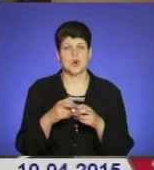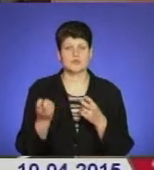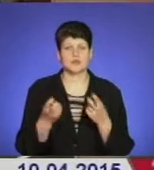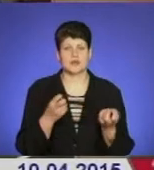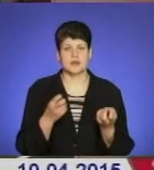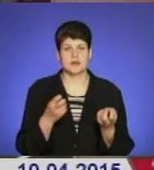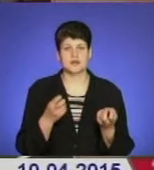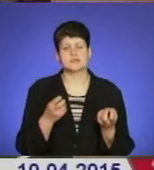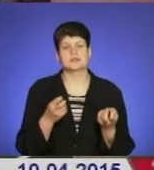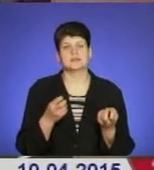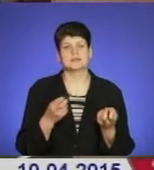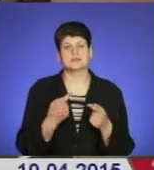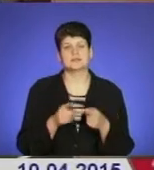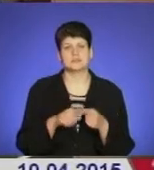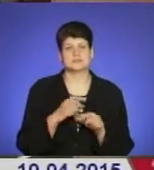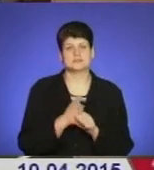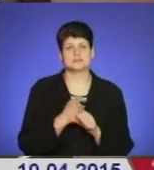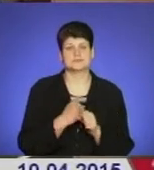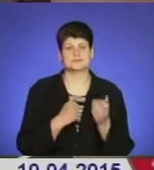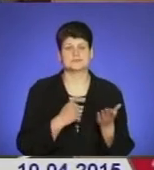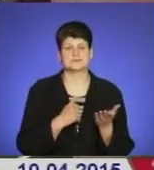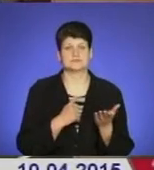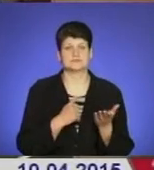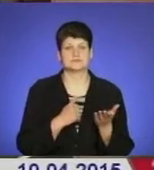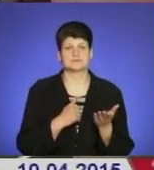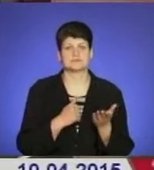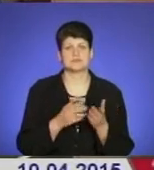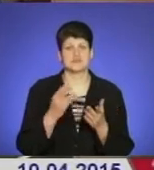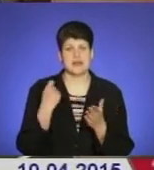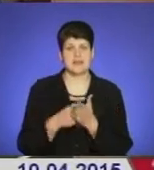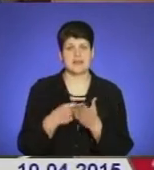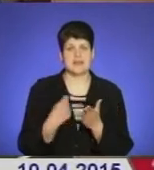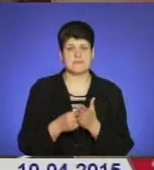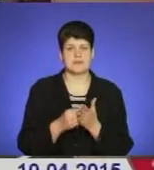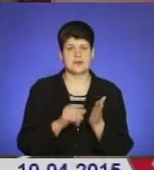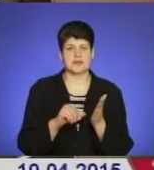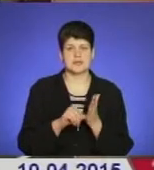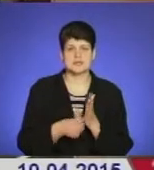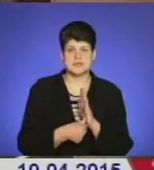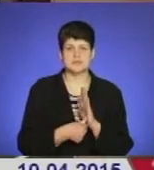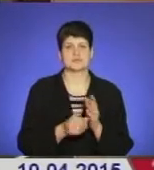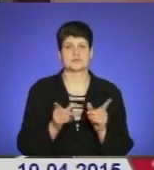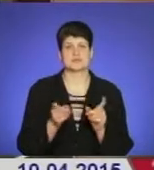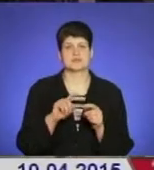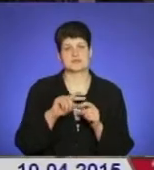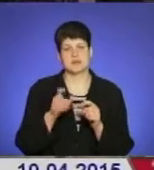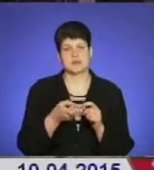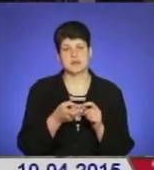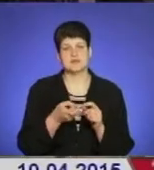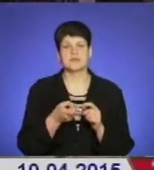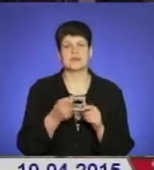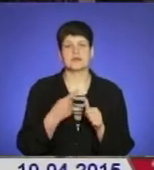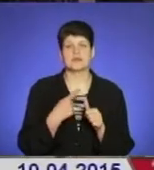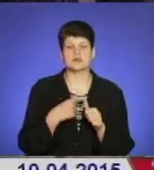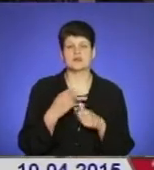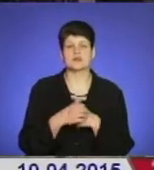розклепуємо, оце, ну, такі робиться, от вже клепається, і загинається зразу. Назву